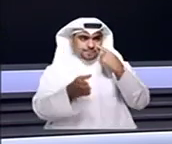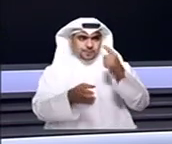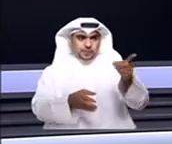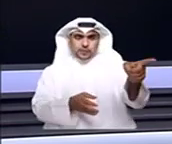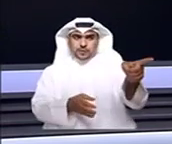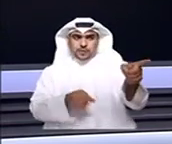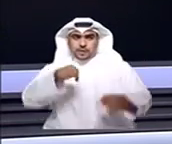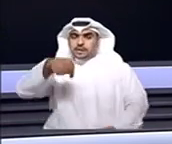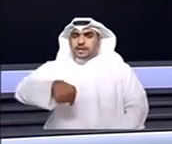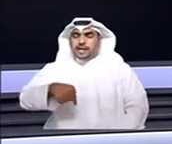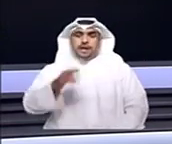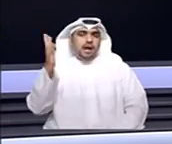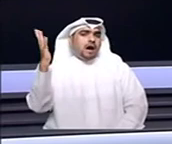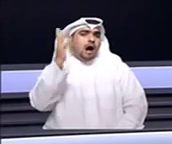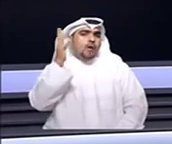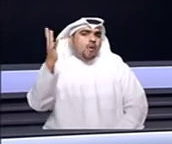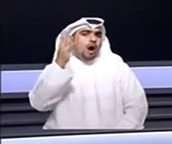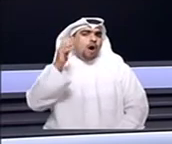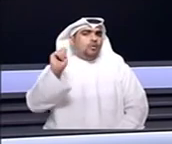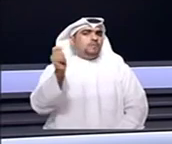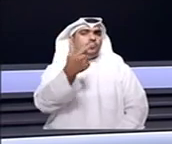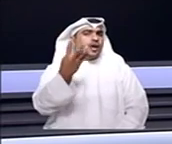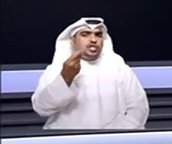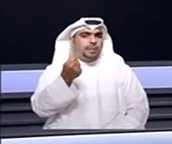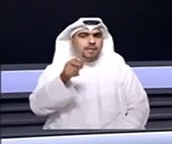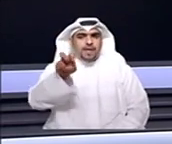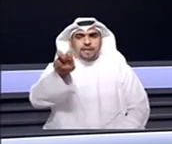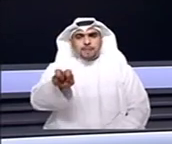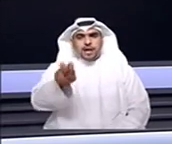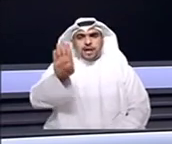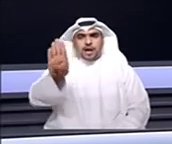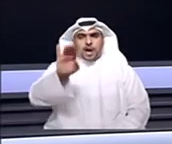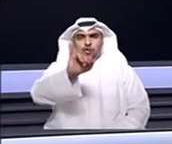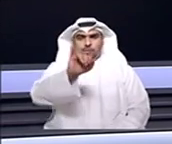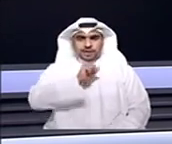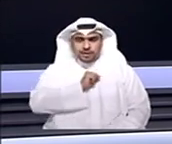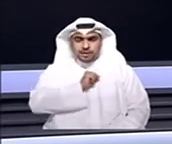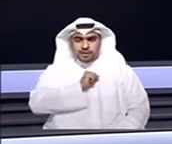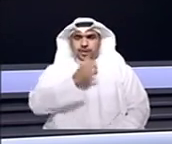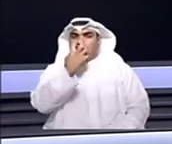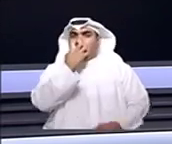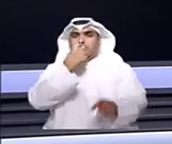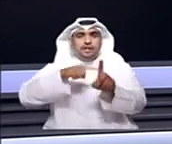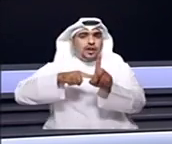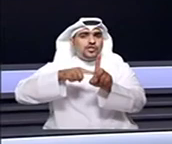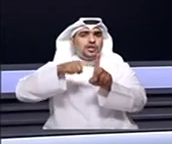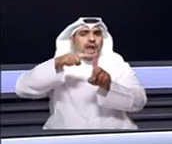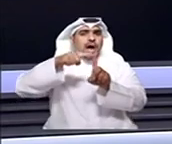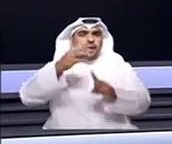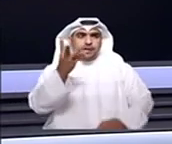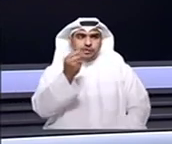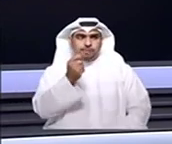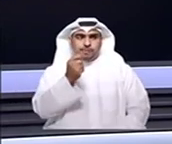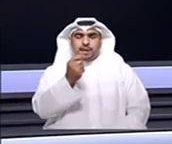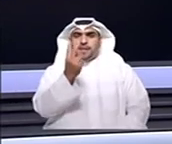مع رياح شمالية غربية سرعتها 8 كيلومتر في الساعة. درجة الحرارة الحالية 42 درجة مئوية. الرطوبة النسبية متدنية نوعا